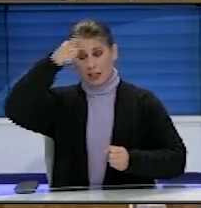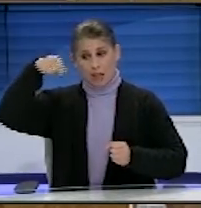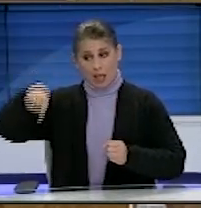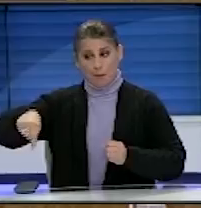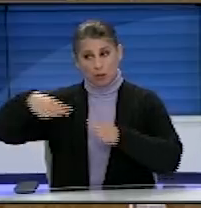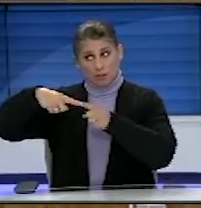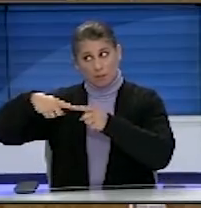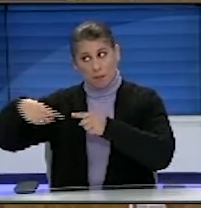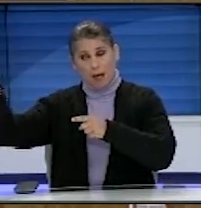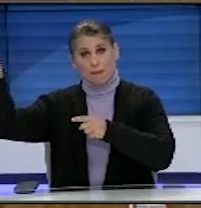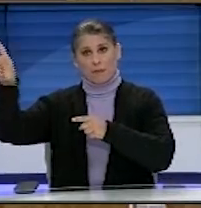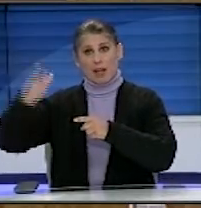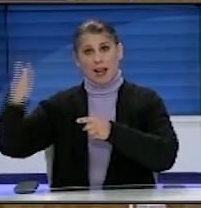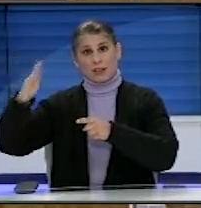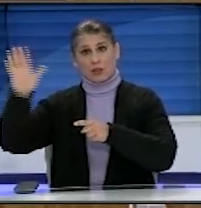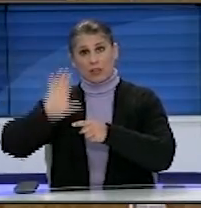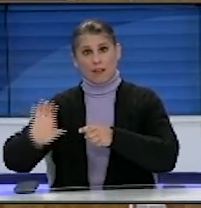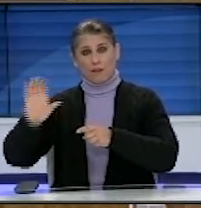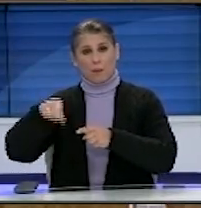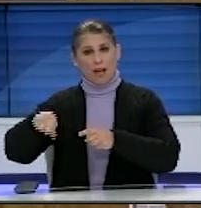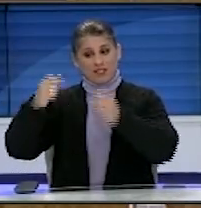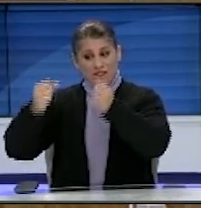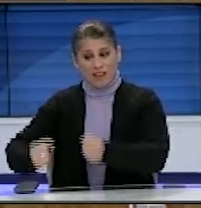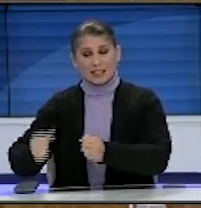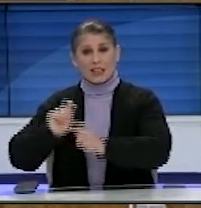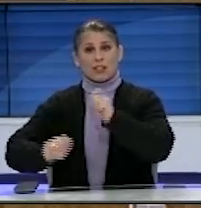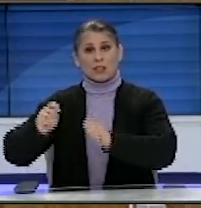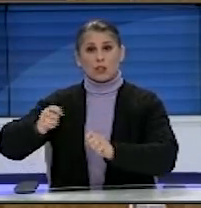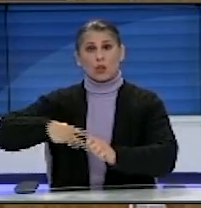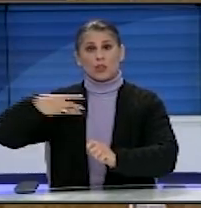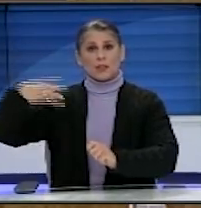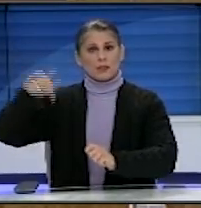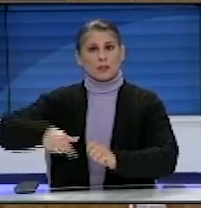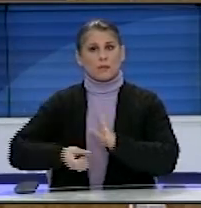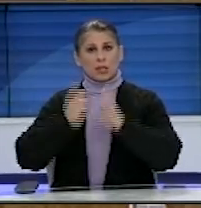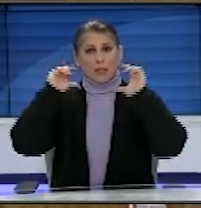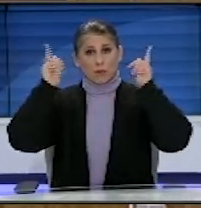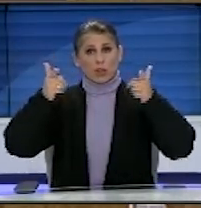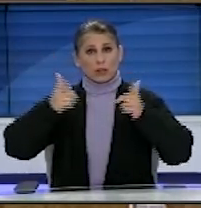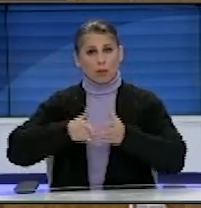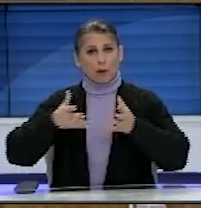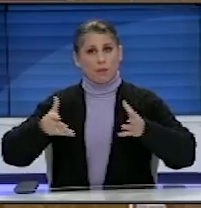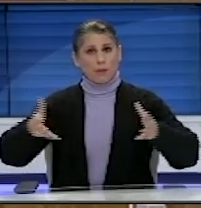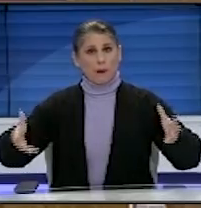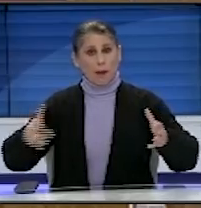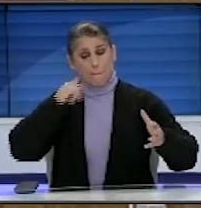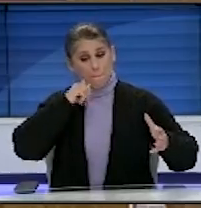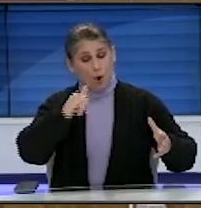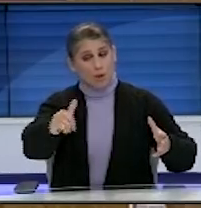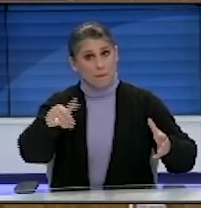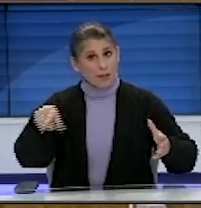του Στεφανοβίκιου. Είναι οι βάσεις που έφτιαξε ο ΣΥΡΙΖΑ και που σήμερα η Νέα Δημοκρατία επεκτείνει, τις